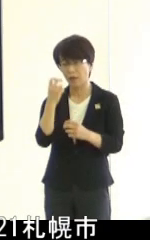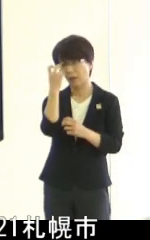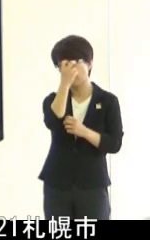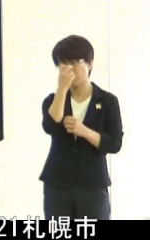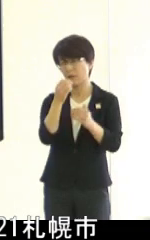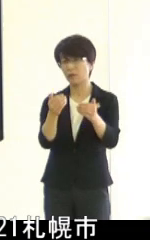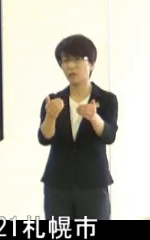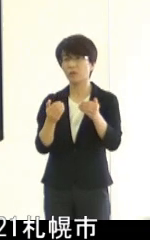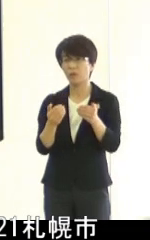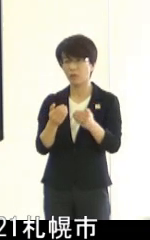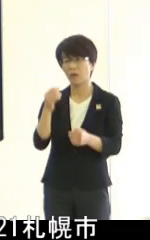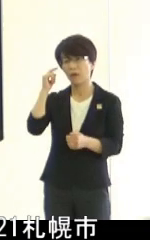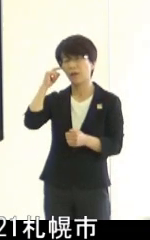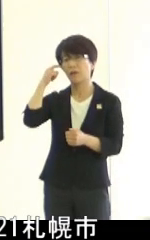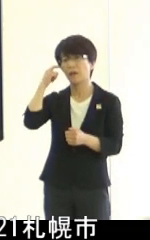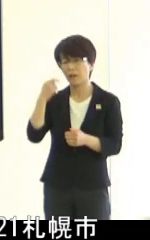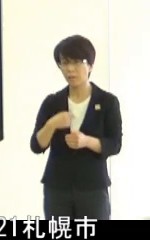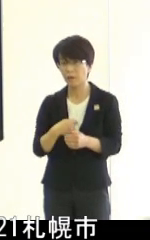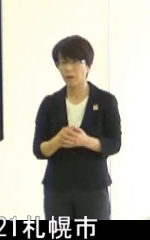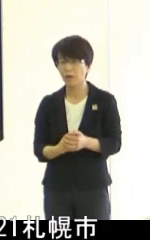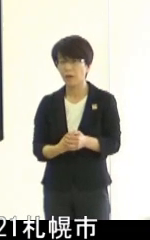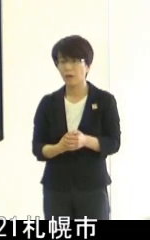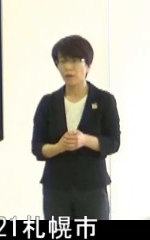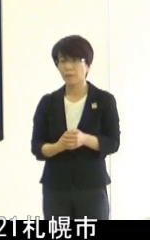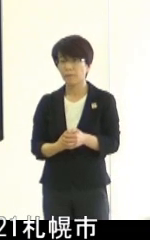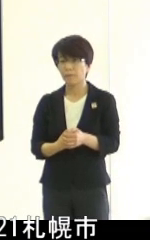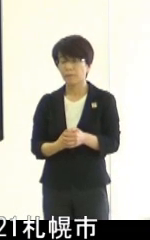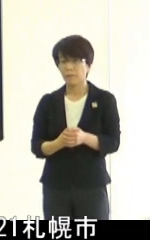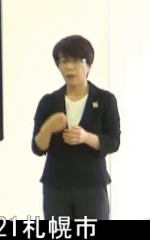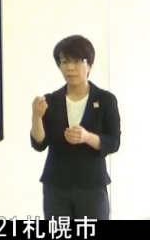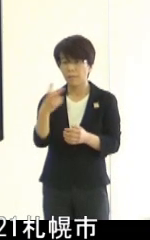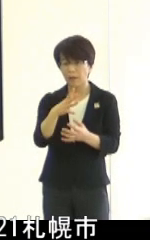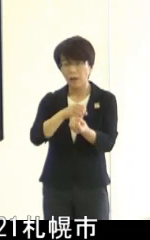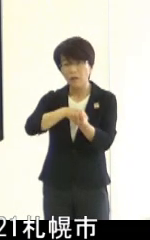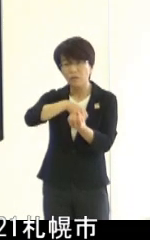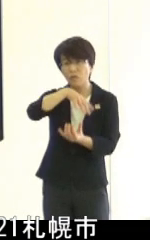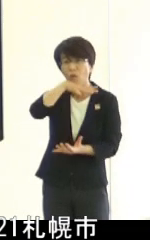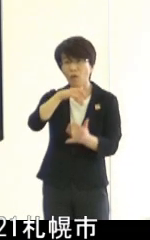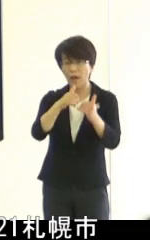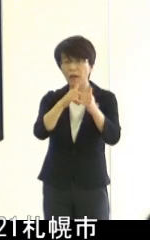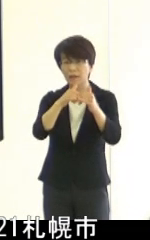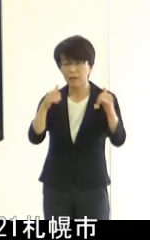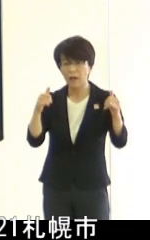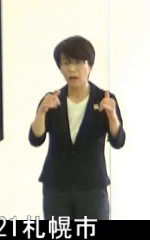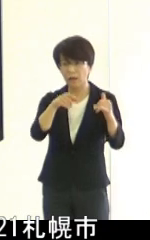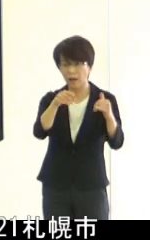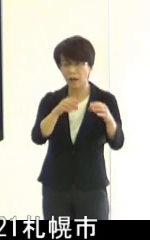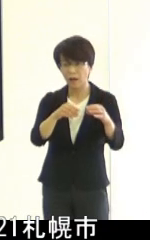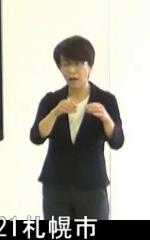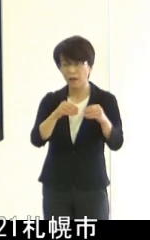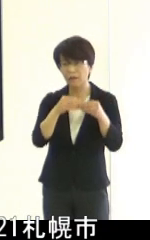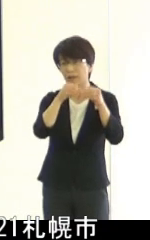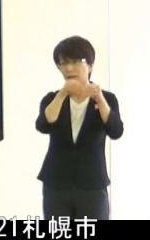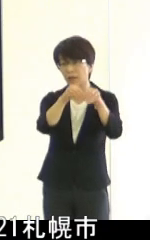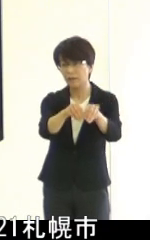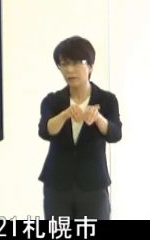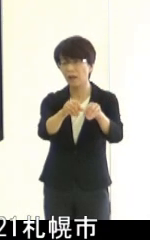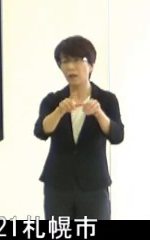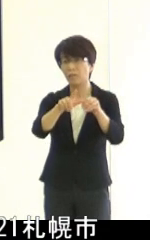ているところでありましてあの高齢者の方が感染をされますと